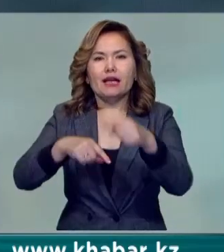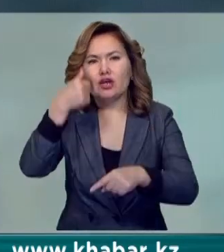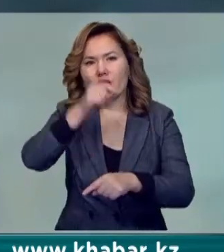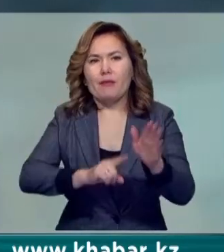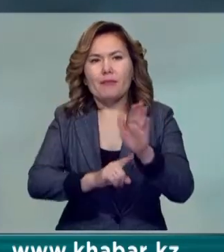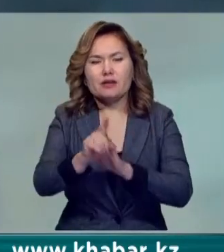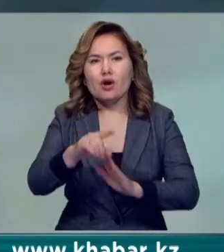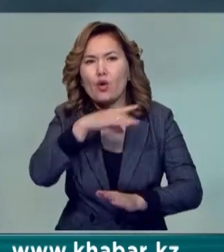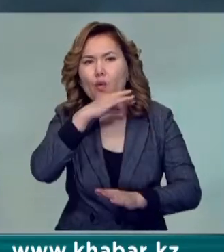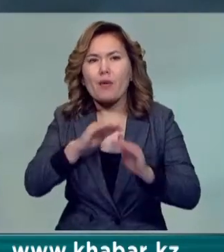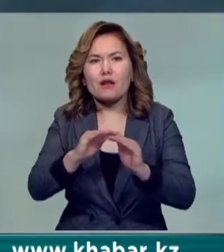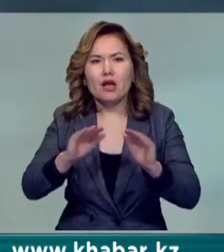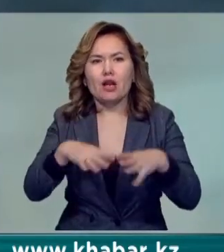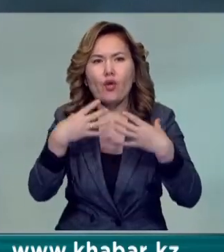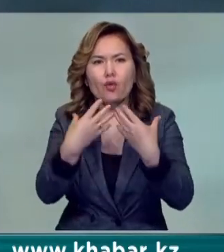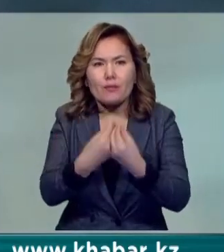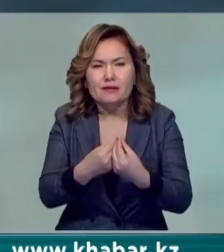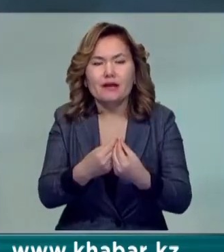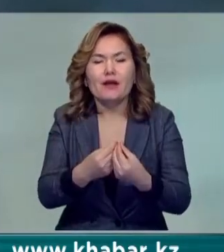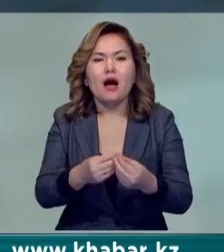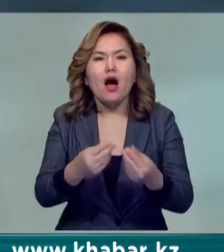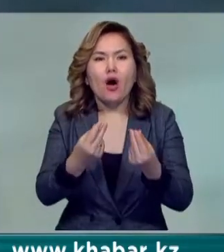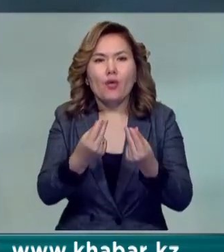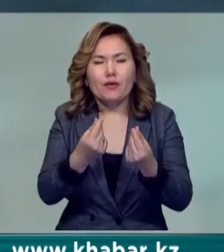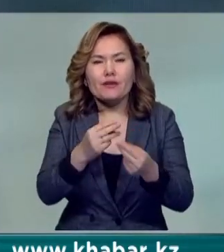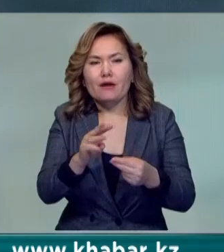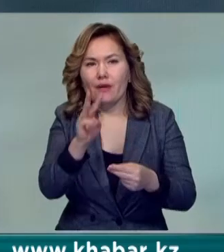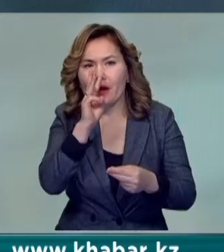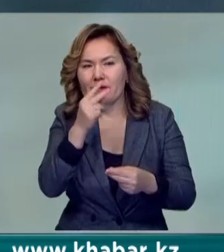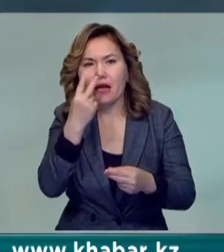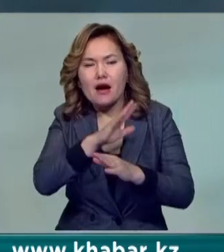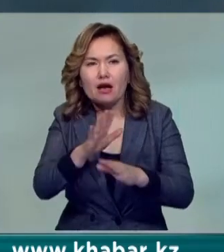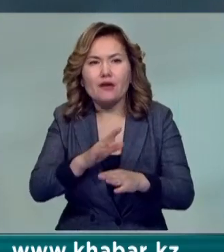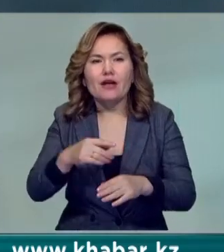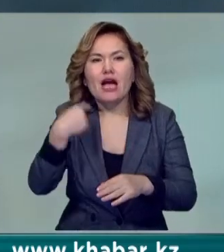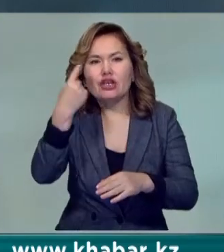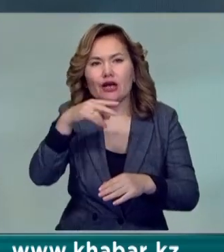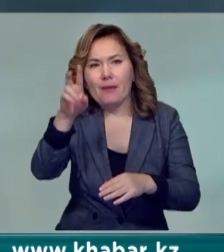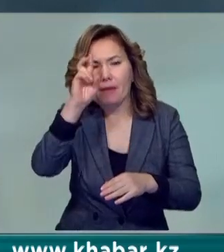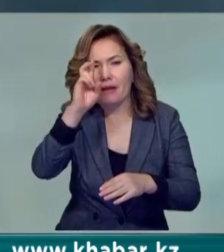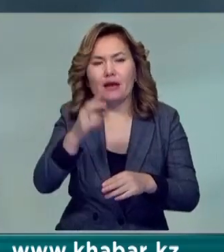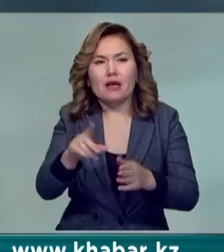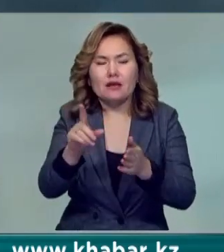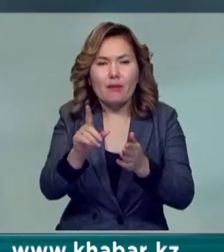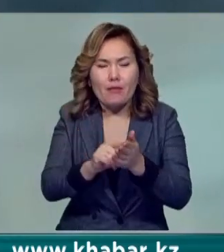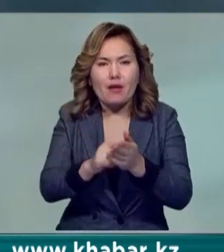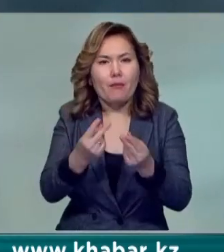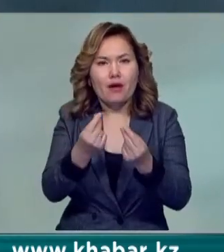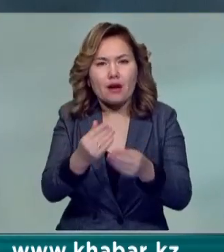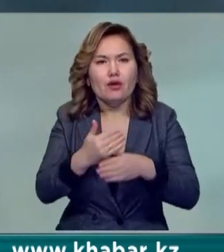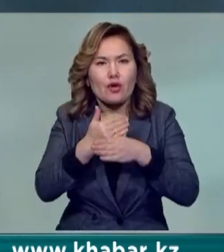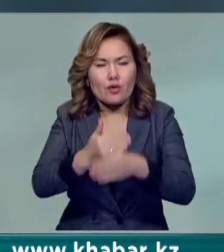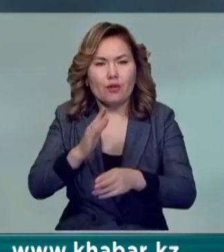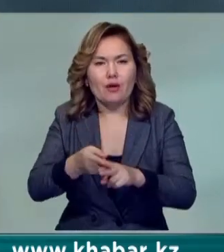Келесі жылдан бастап, көппалалы жанұяларға отбасының табысына қарамастан, жеке мемлекеттік жәрдемақы төленеді. Бұл туралы еңбек